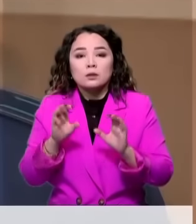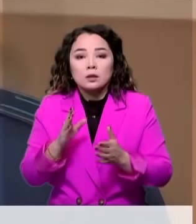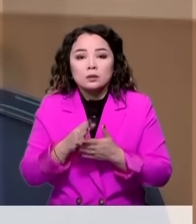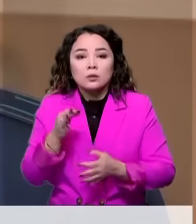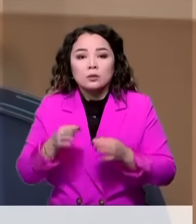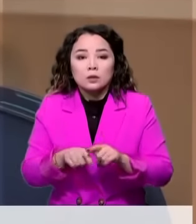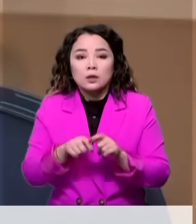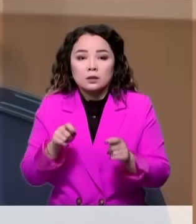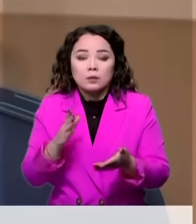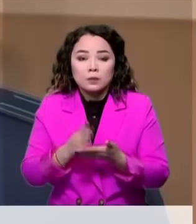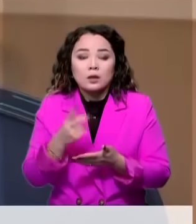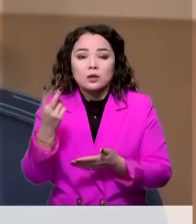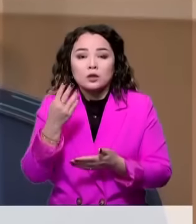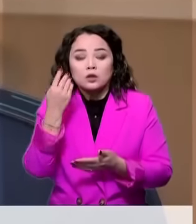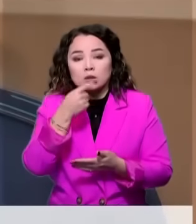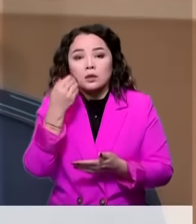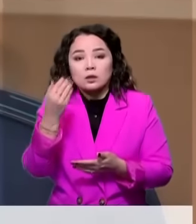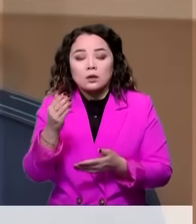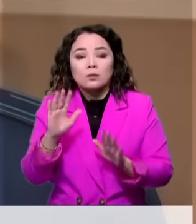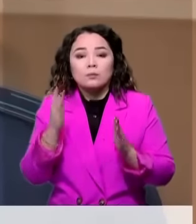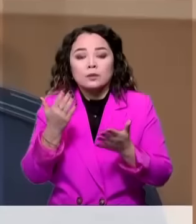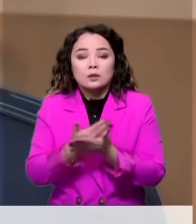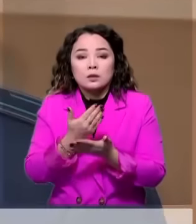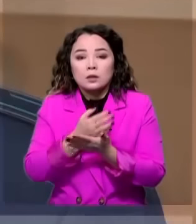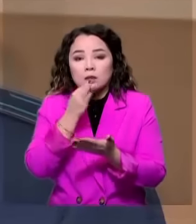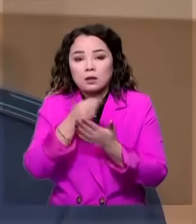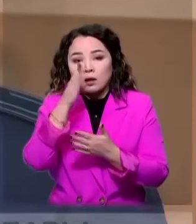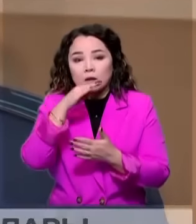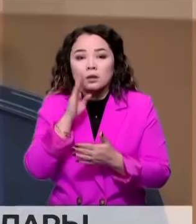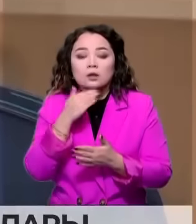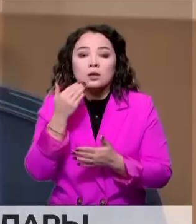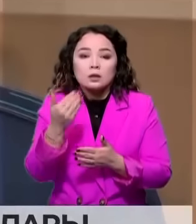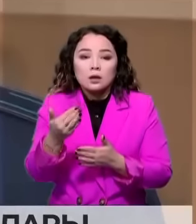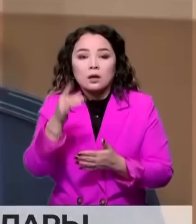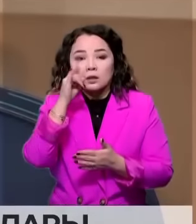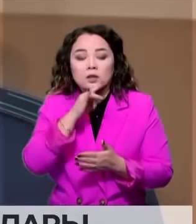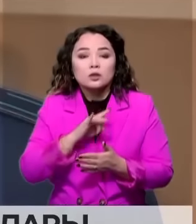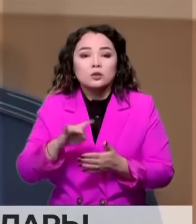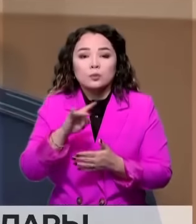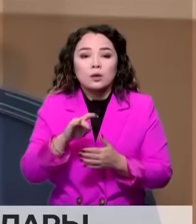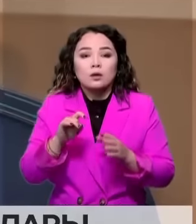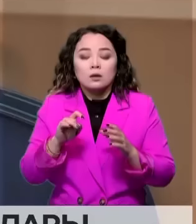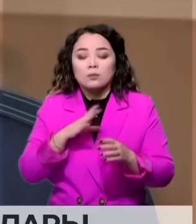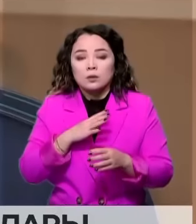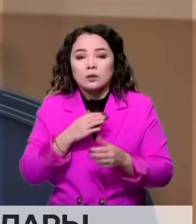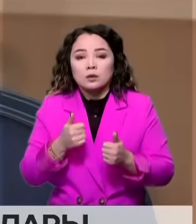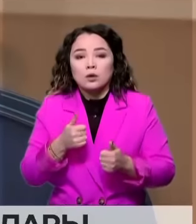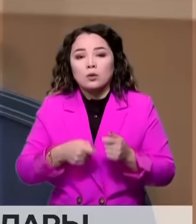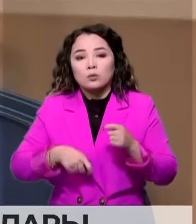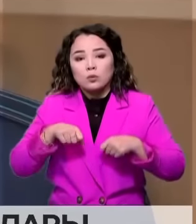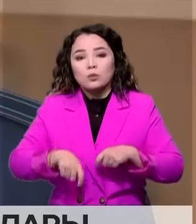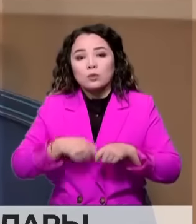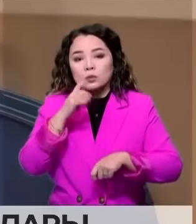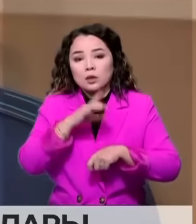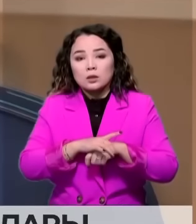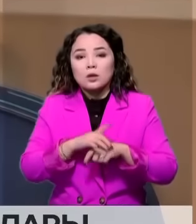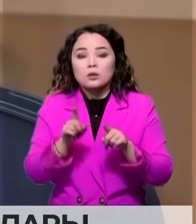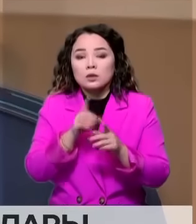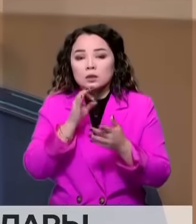қылмыстық іс қозғалса, екінші дерек бойынша ата-анасына Қазақстан Республика әкімшілік құқық бұзу кодексінің 127-ші бабы,